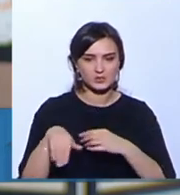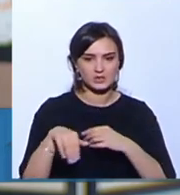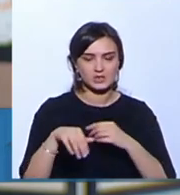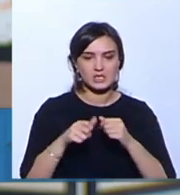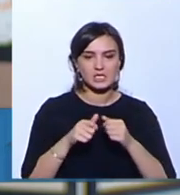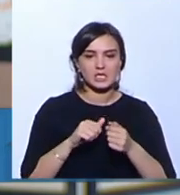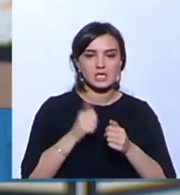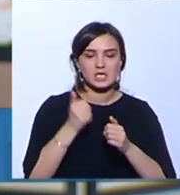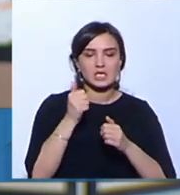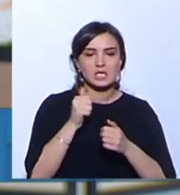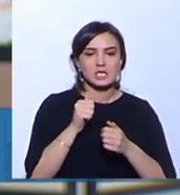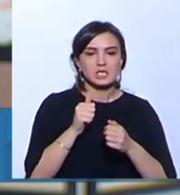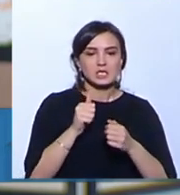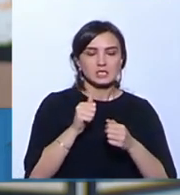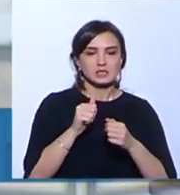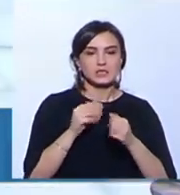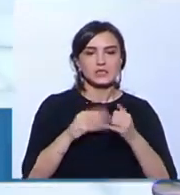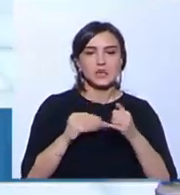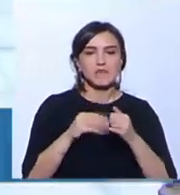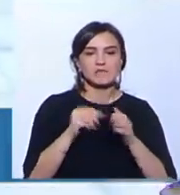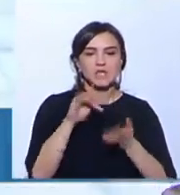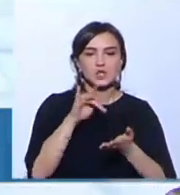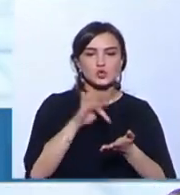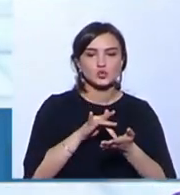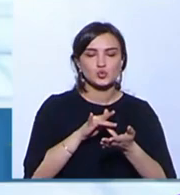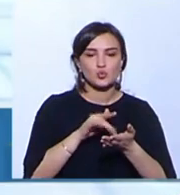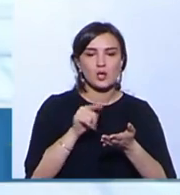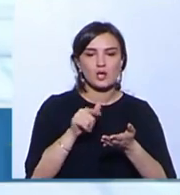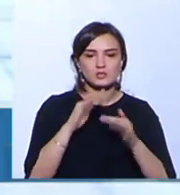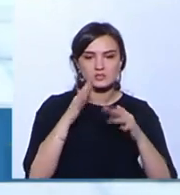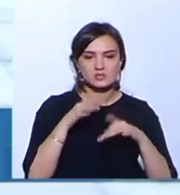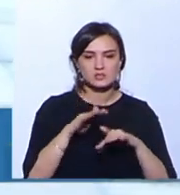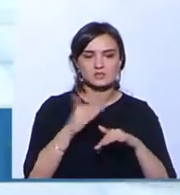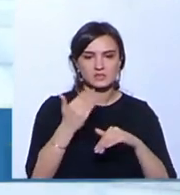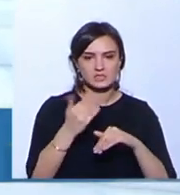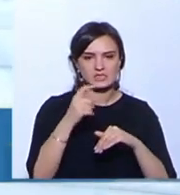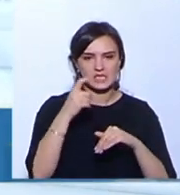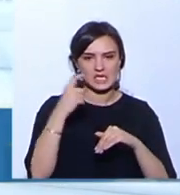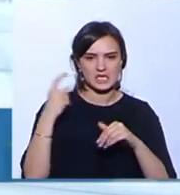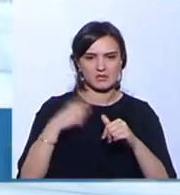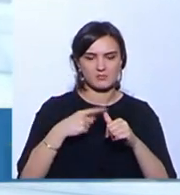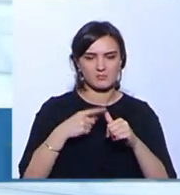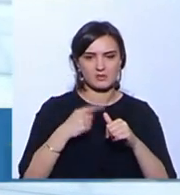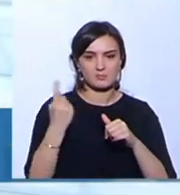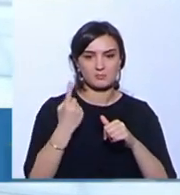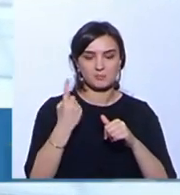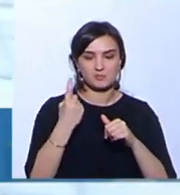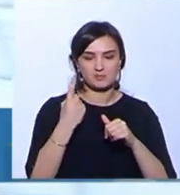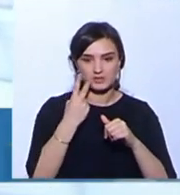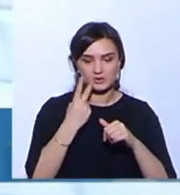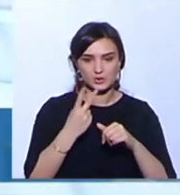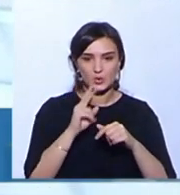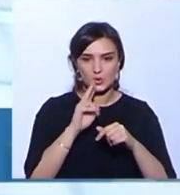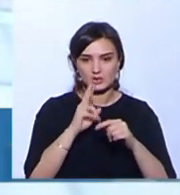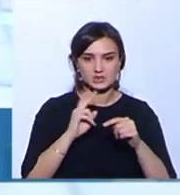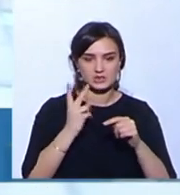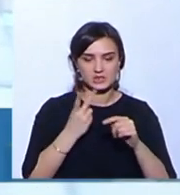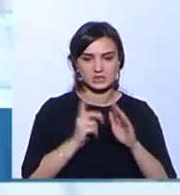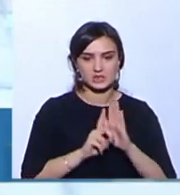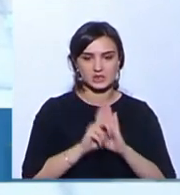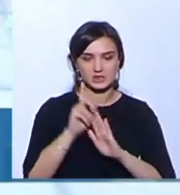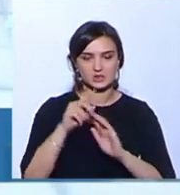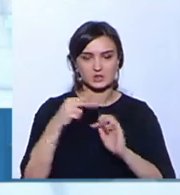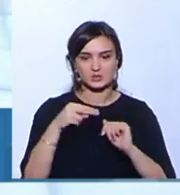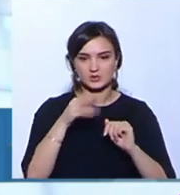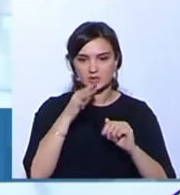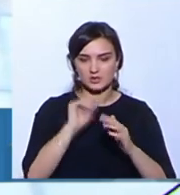ხმელთაშუა ზღვის ოჯახური პერიოდული ცხელება, რომლის გამომჟღავნების პირველი ეტაპი 2 წლის ასაკიდან